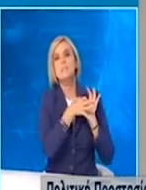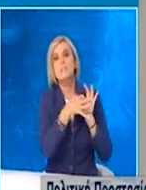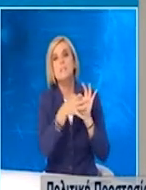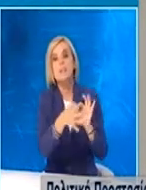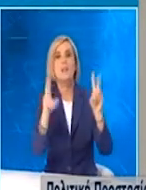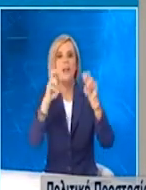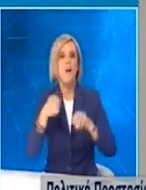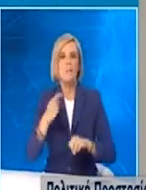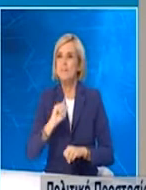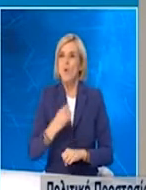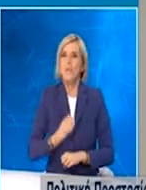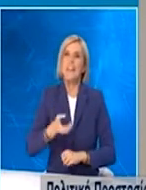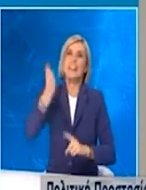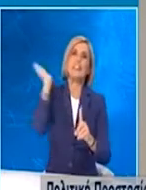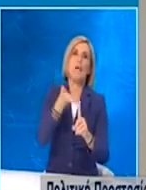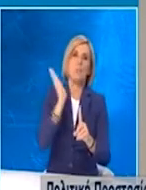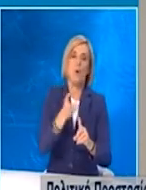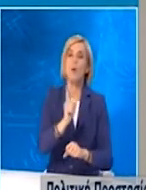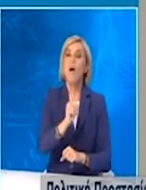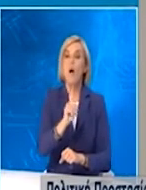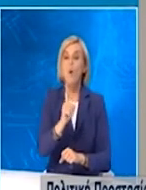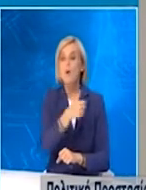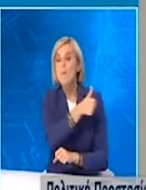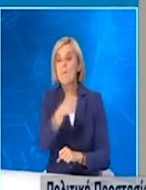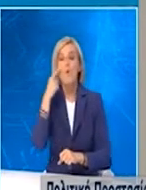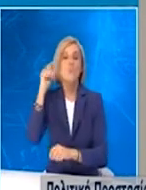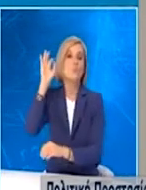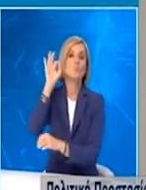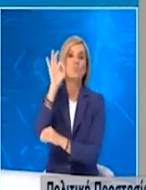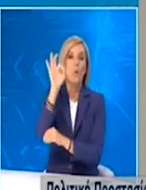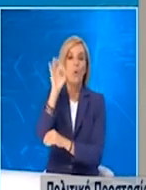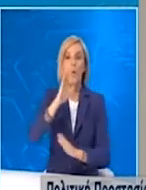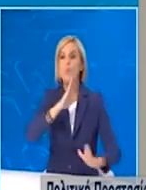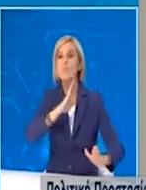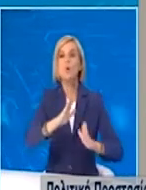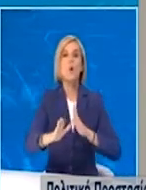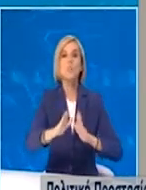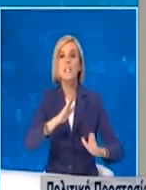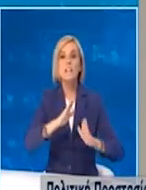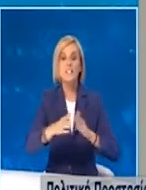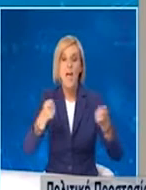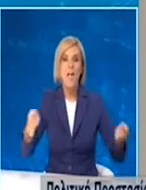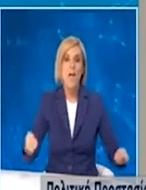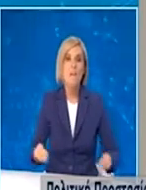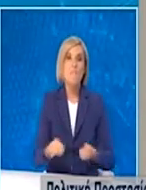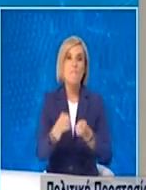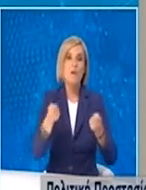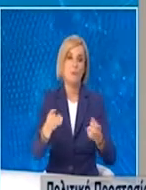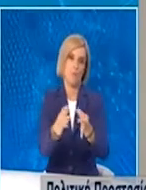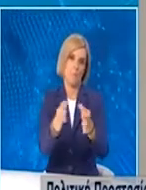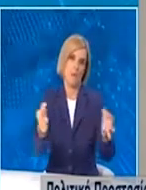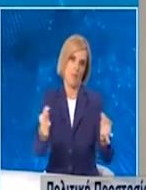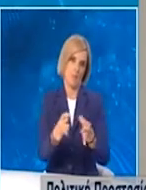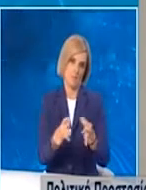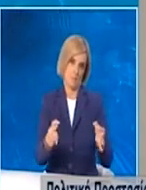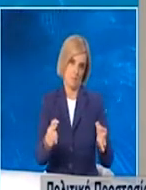με τιμωρητική διάθεση, αλλά με μόνο και αποκλειστικό στόχο να διασφαλίσουμε τη συνεπή εφαρμογή των μέτρων. Γιατί